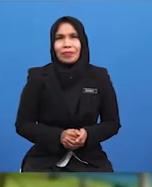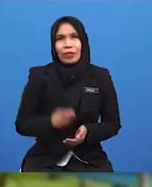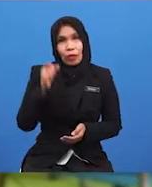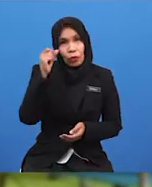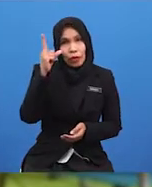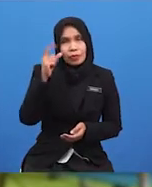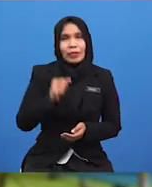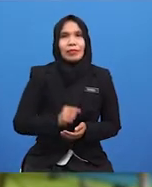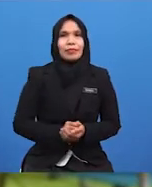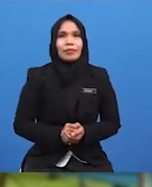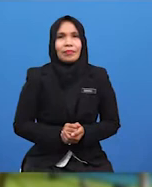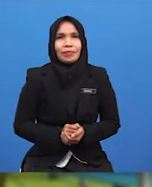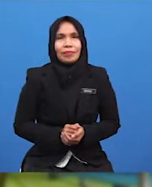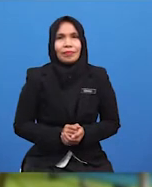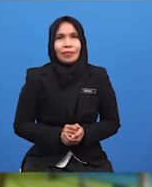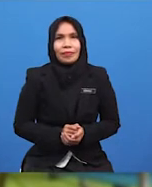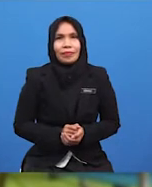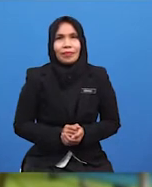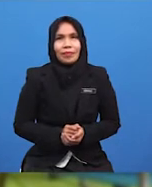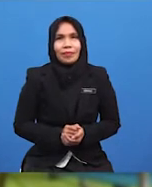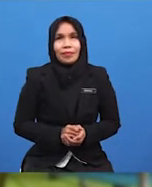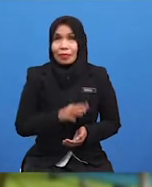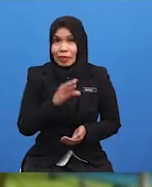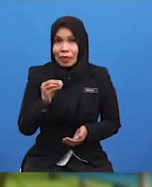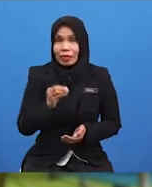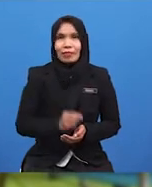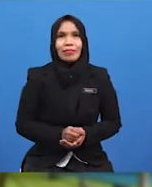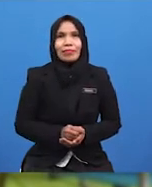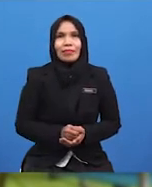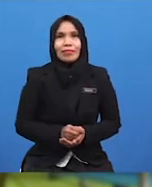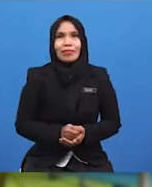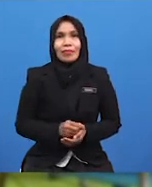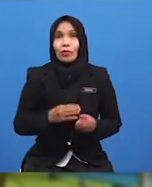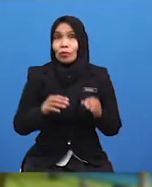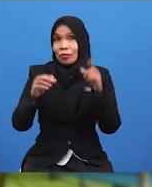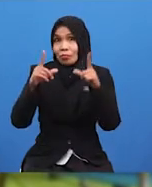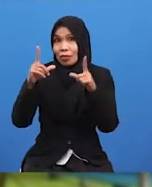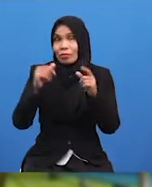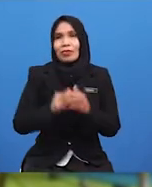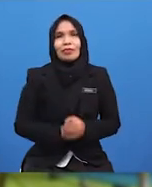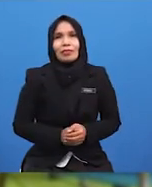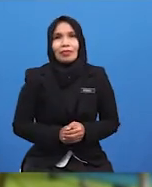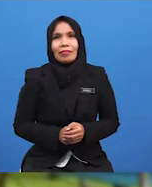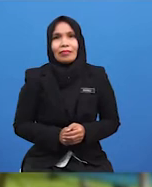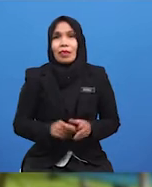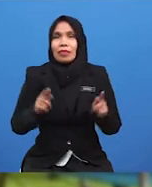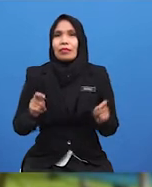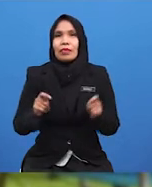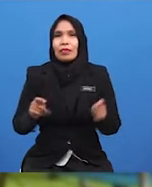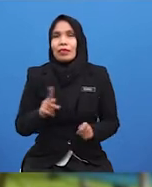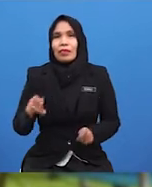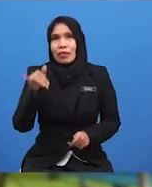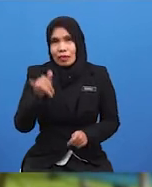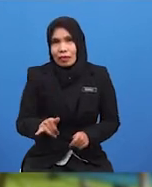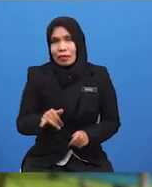pahami situasi berikut dan super lakukan tindakan siang patut